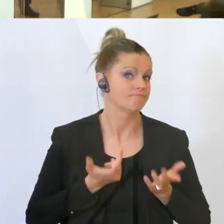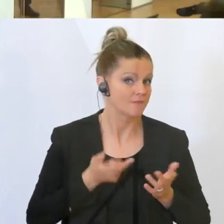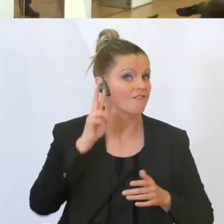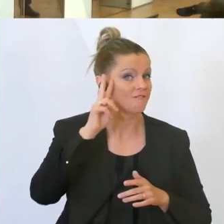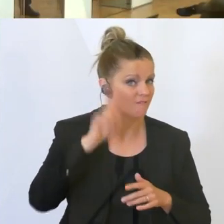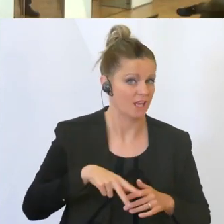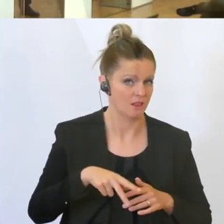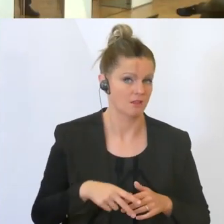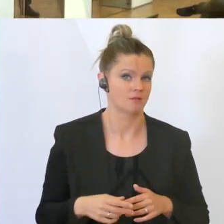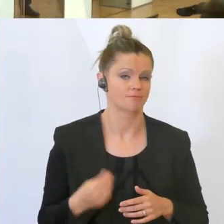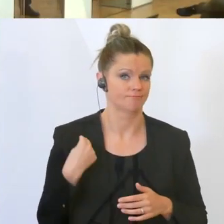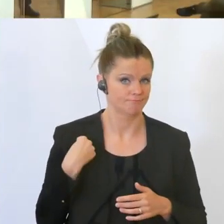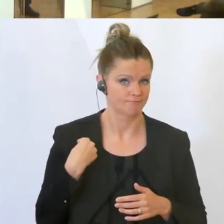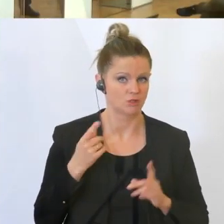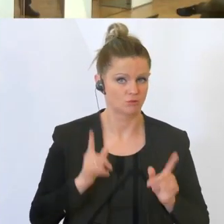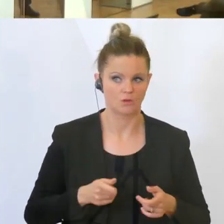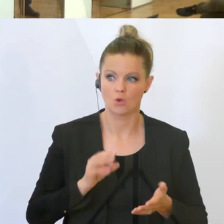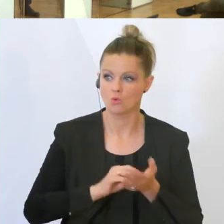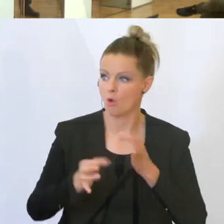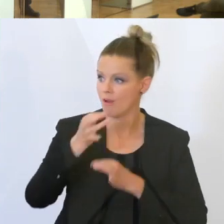Gibt es noch weitere Fragen?